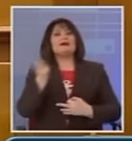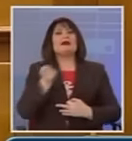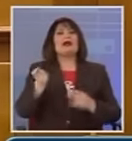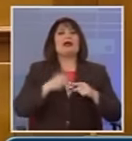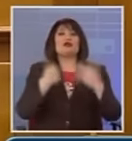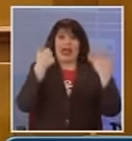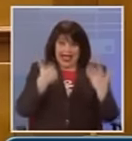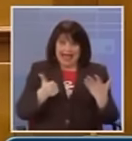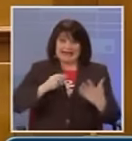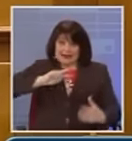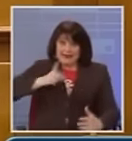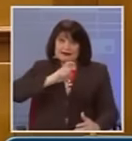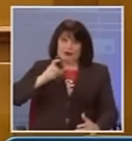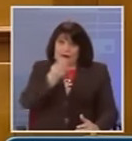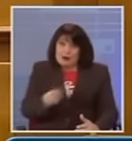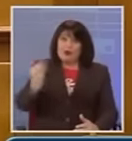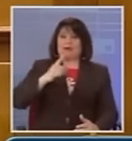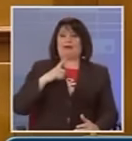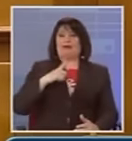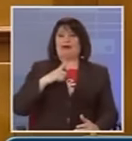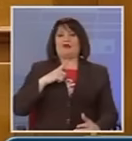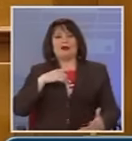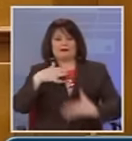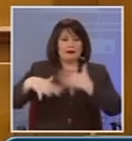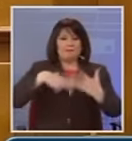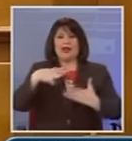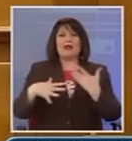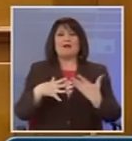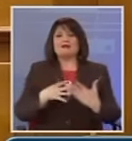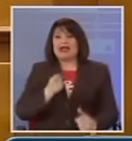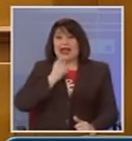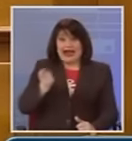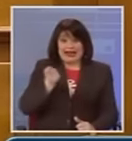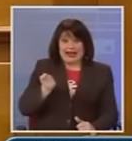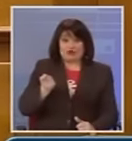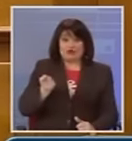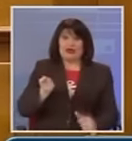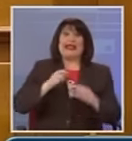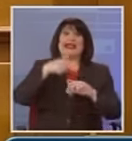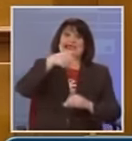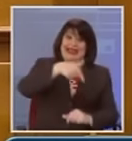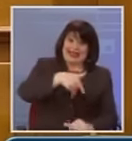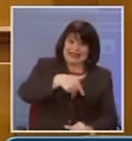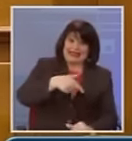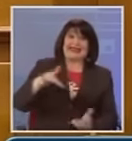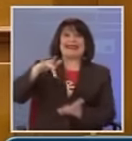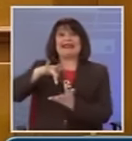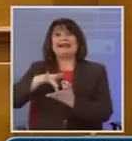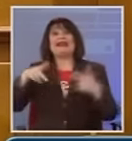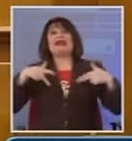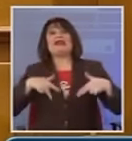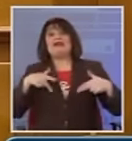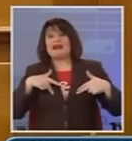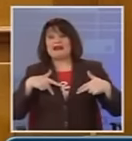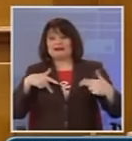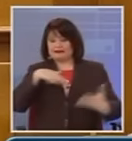6 δισεκατομμύρια παραπάνω από τις προβλέψεις. Μπερδεύετε το χρέος της γενικής με το χρέος της κεντρικής κυβέρνησης.